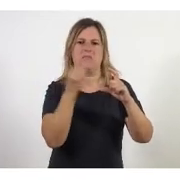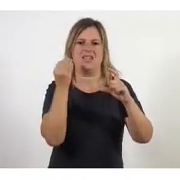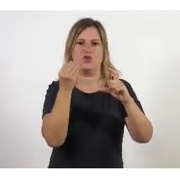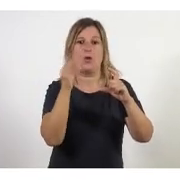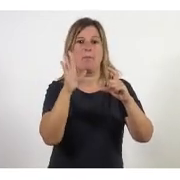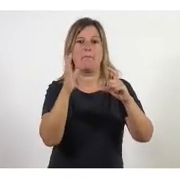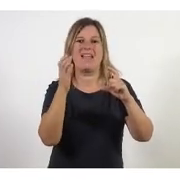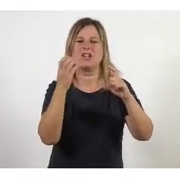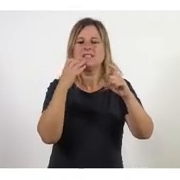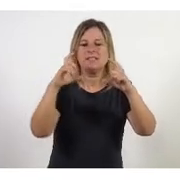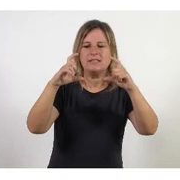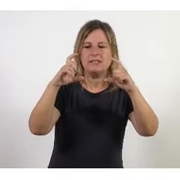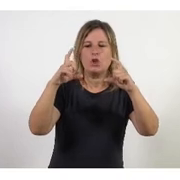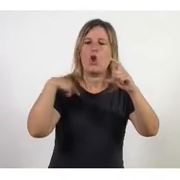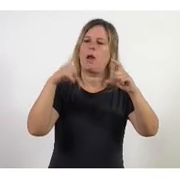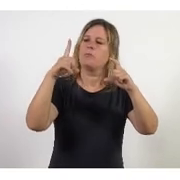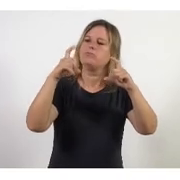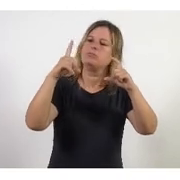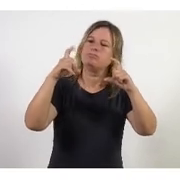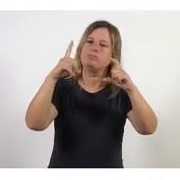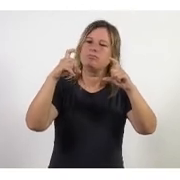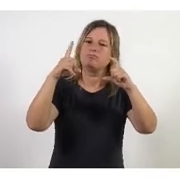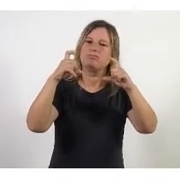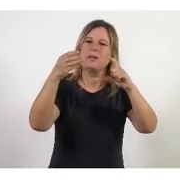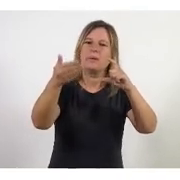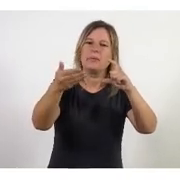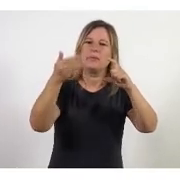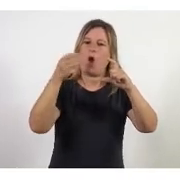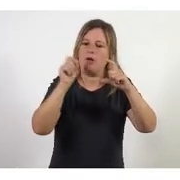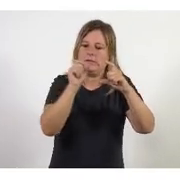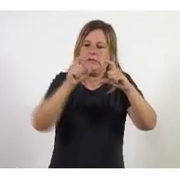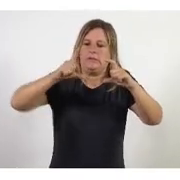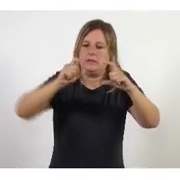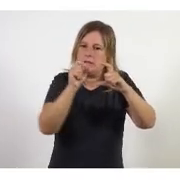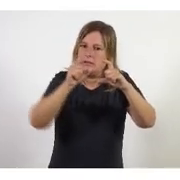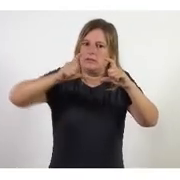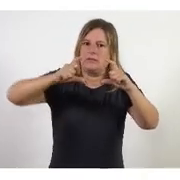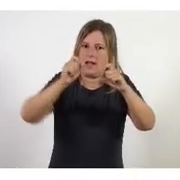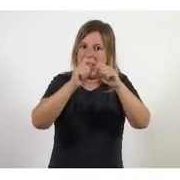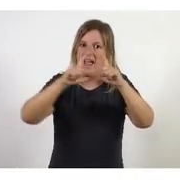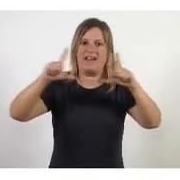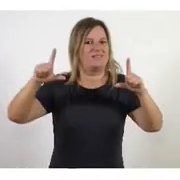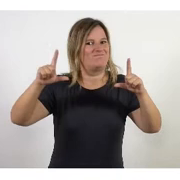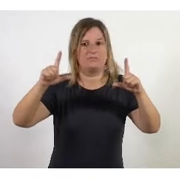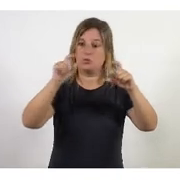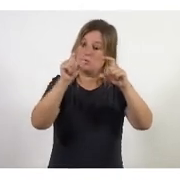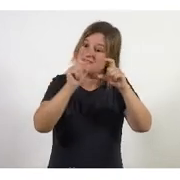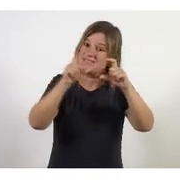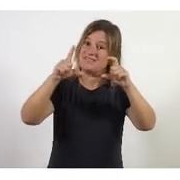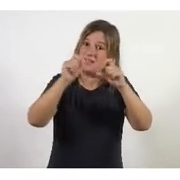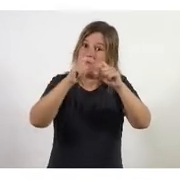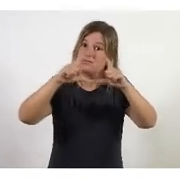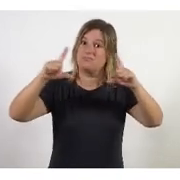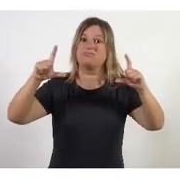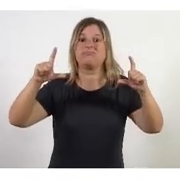no resistiu la tentació d'allò de fer així, no? De separar amb els dits perquè es vegi més gran, perquè en el moment que esteu separant amb els dits sobre